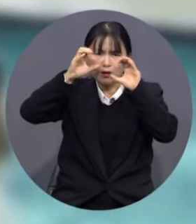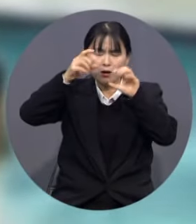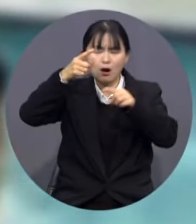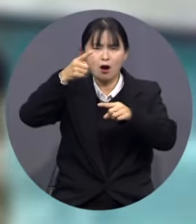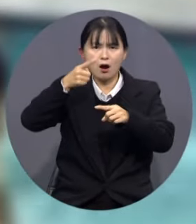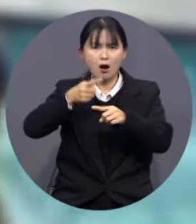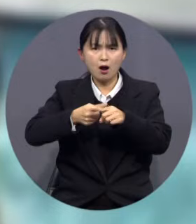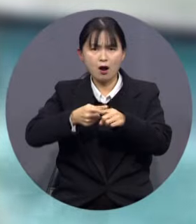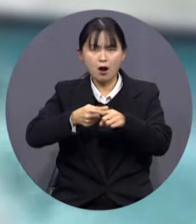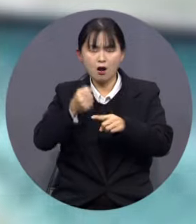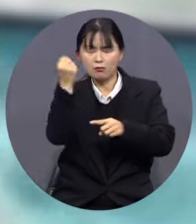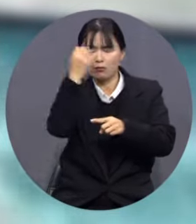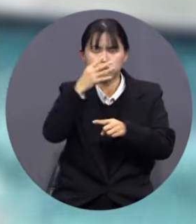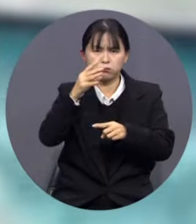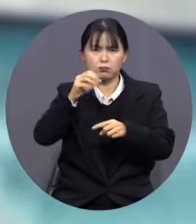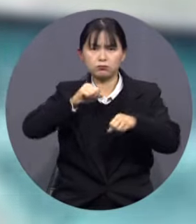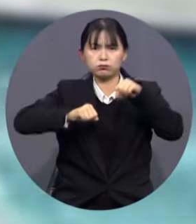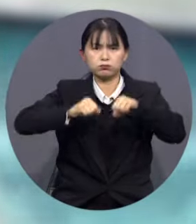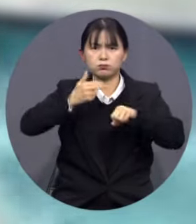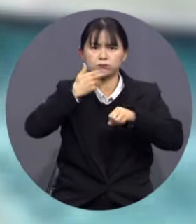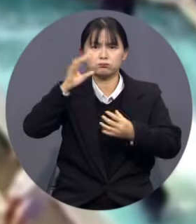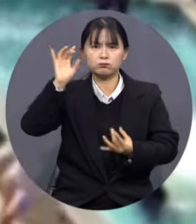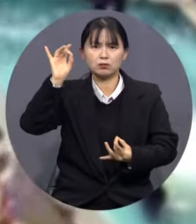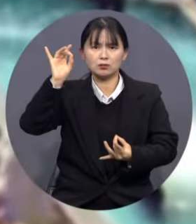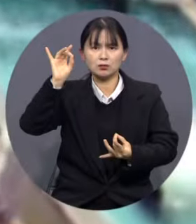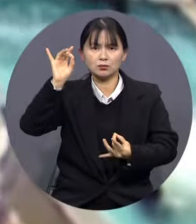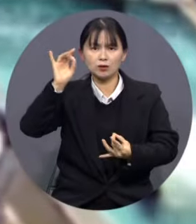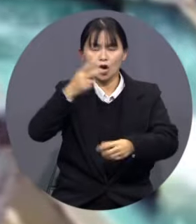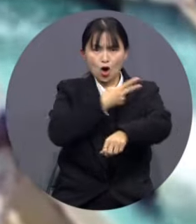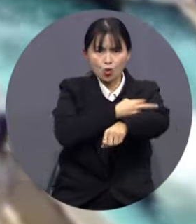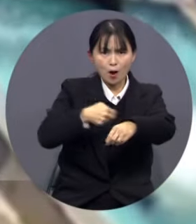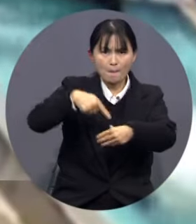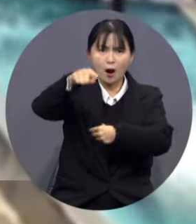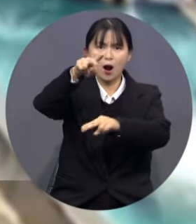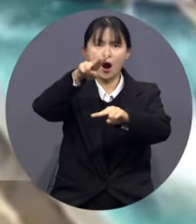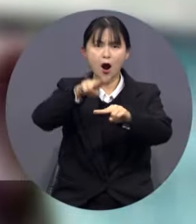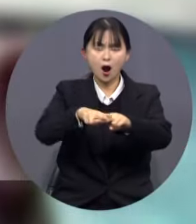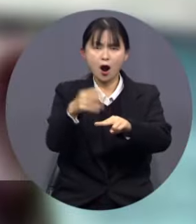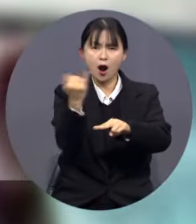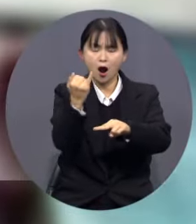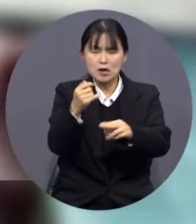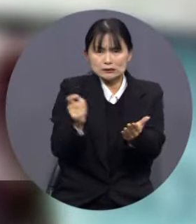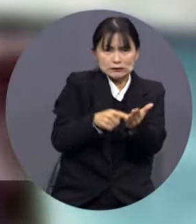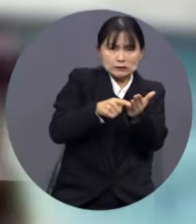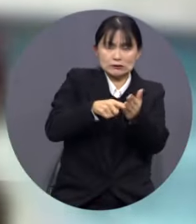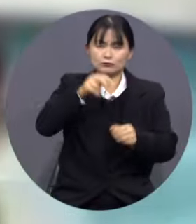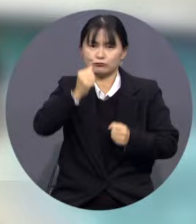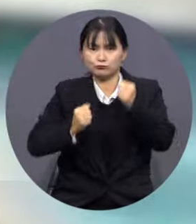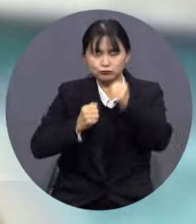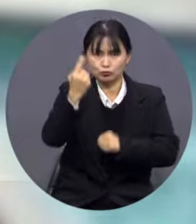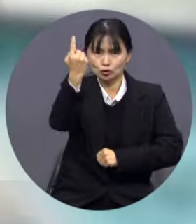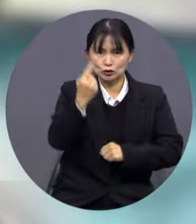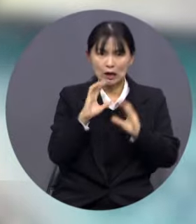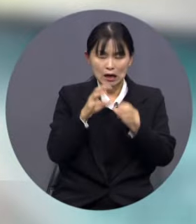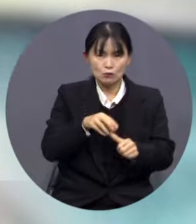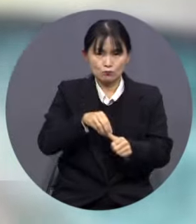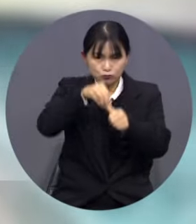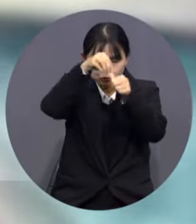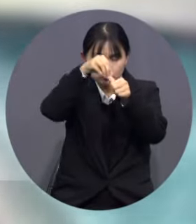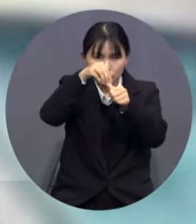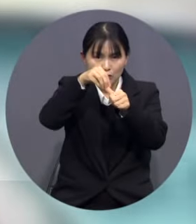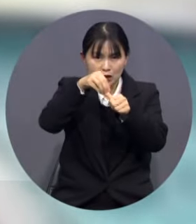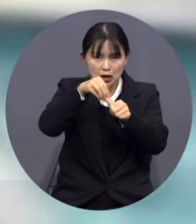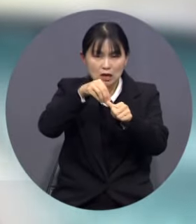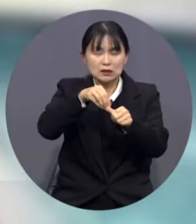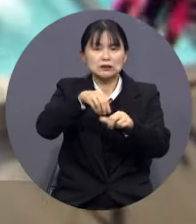하더니 갑자기 움직임이 없습니다. 수영장 밖에 앉아있던 여성이 황급히 달려가 아이를 물 위로 들어올려